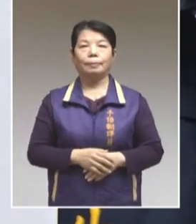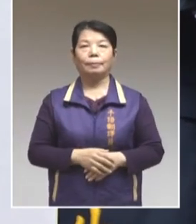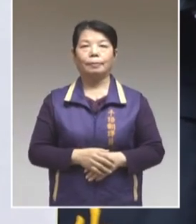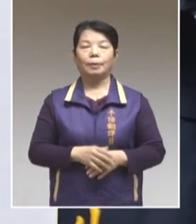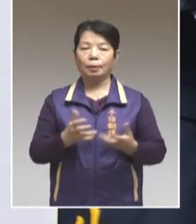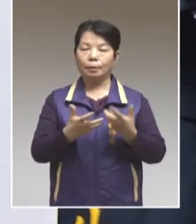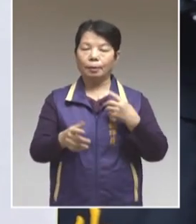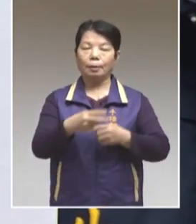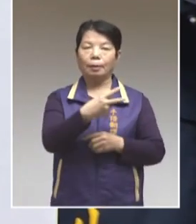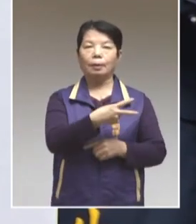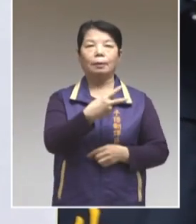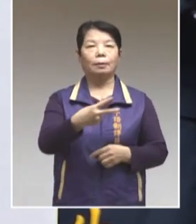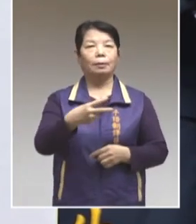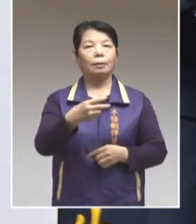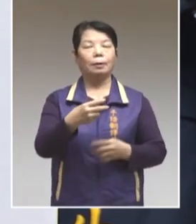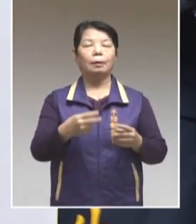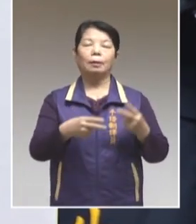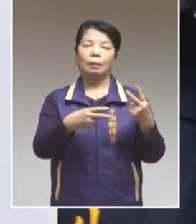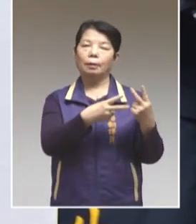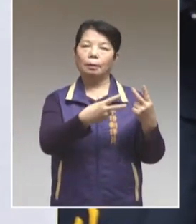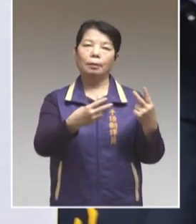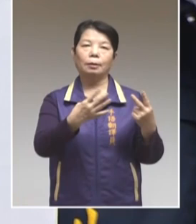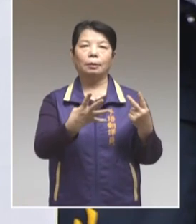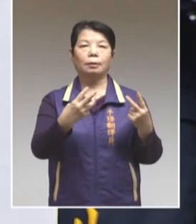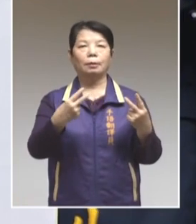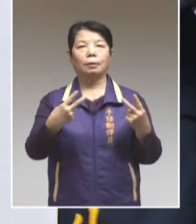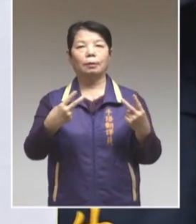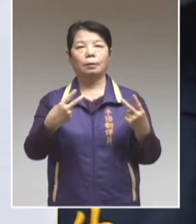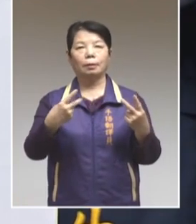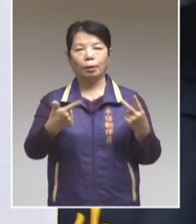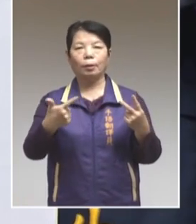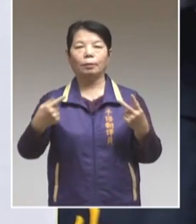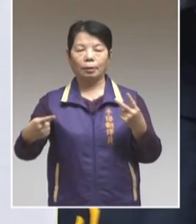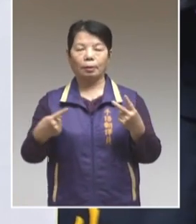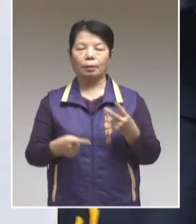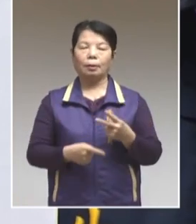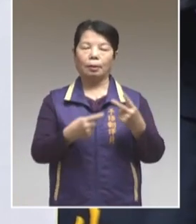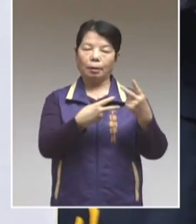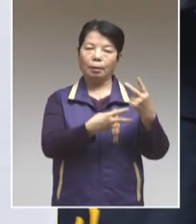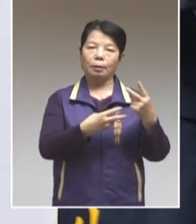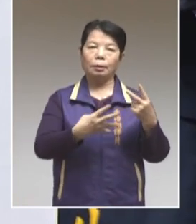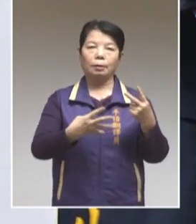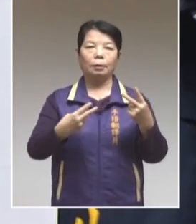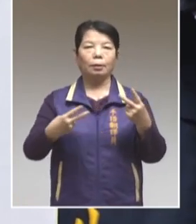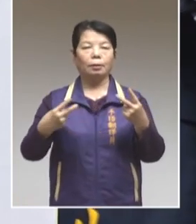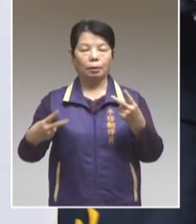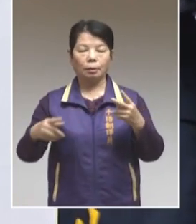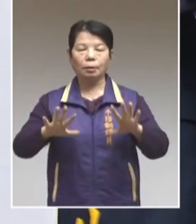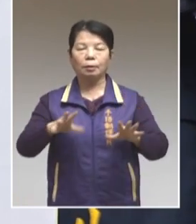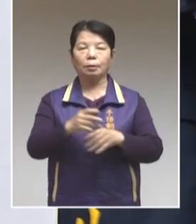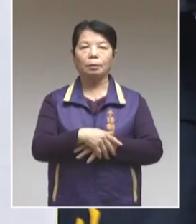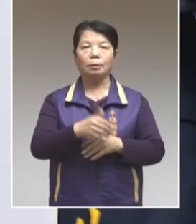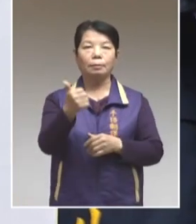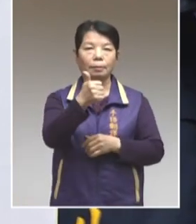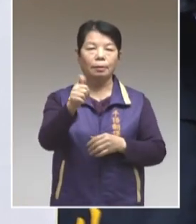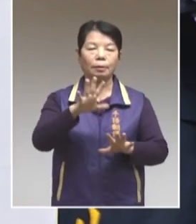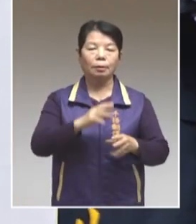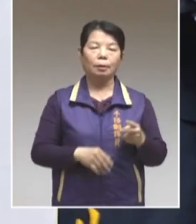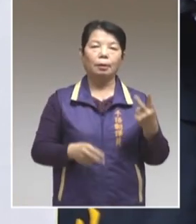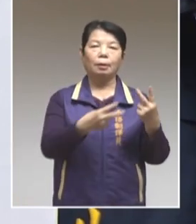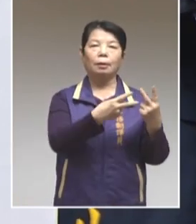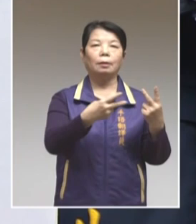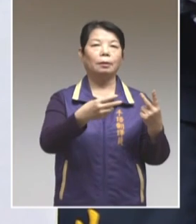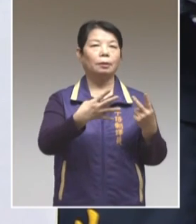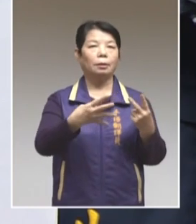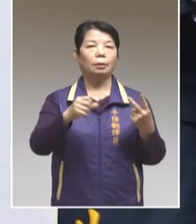分别就是22461跟22462这2位，那22461是20多岁的一个男性，他是